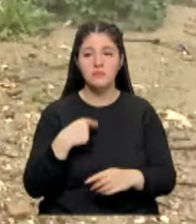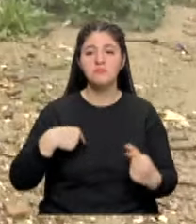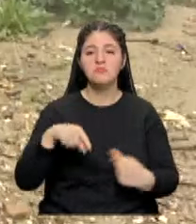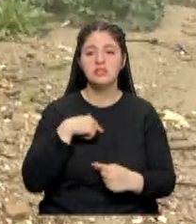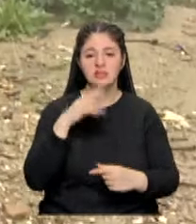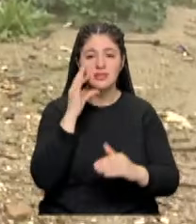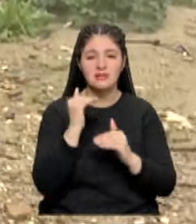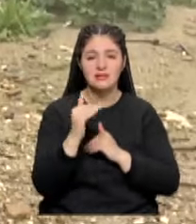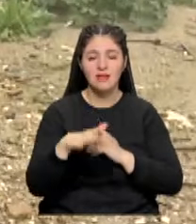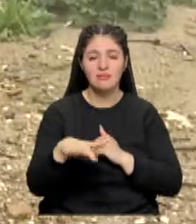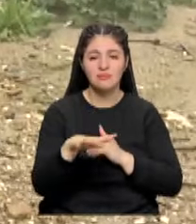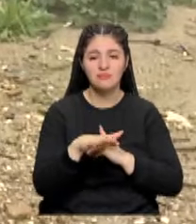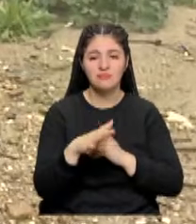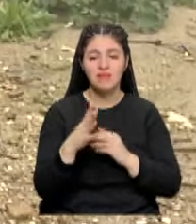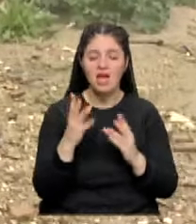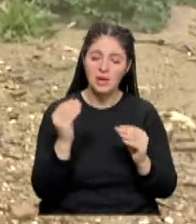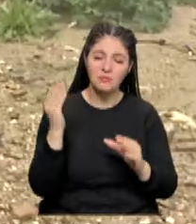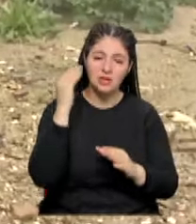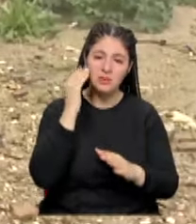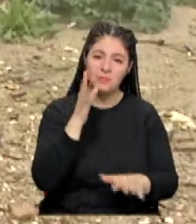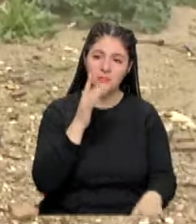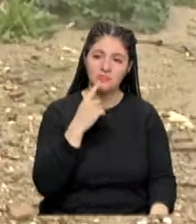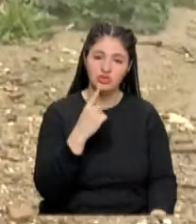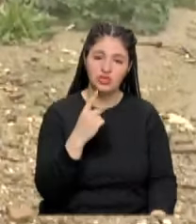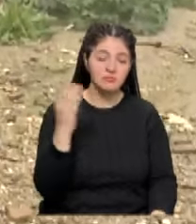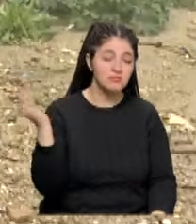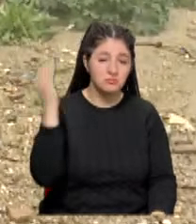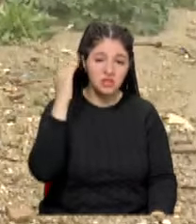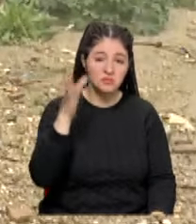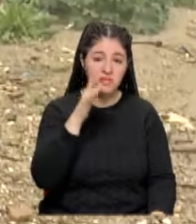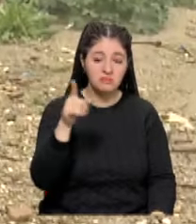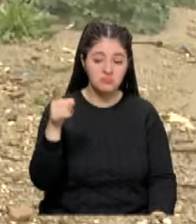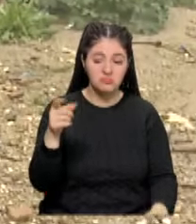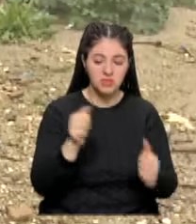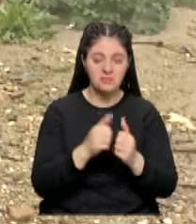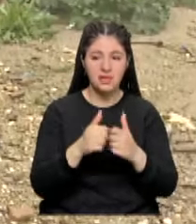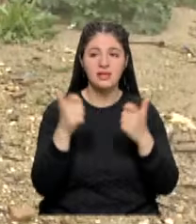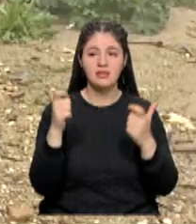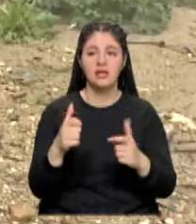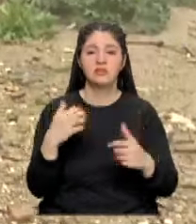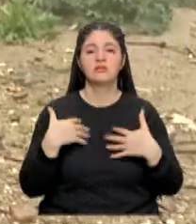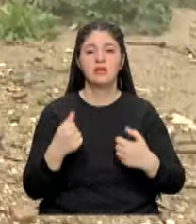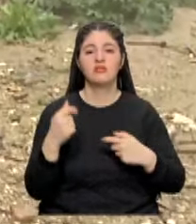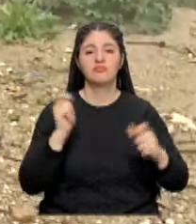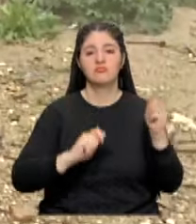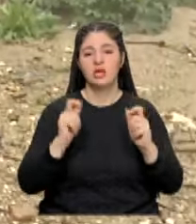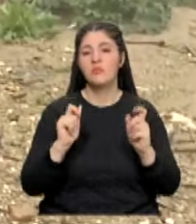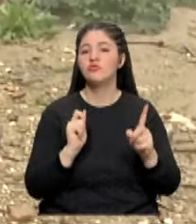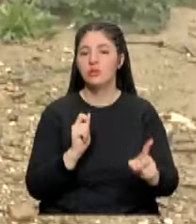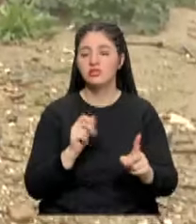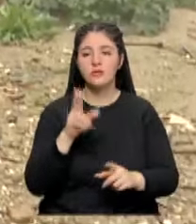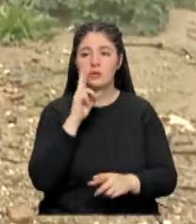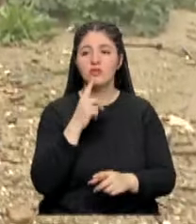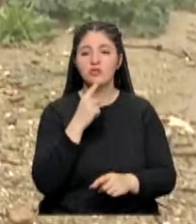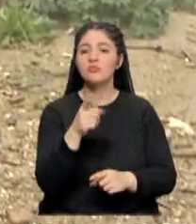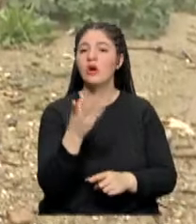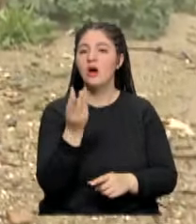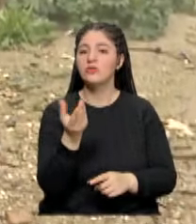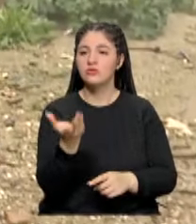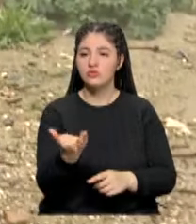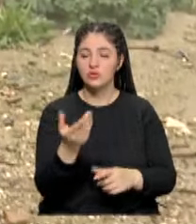biziz, insanoğlu. En başta bilim diyeceğiz, bilimin ışığında kentlerimizi dirençli hale getireceğiz. Son sözümüz bu